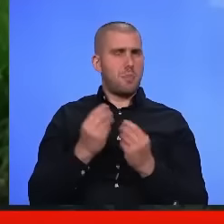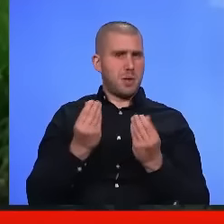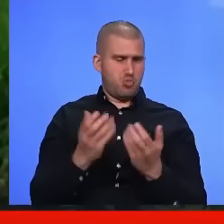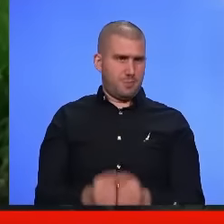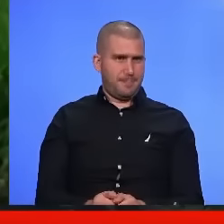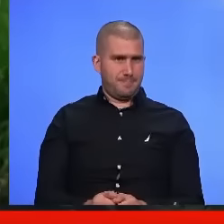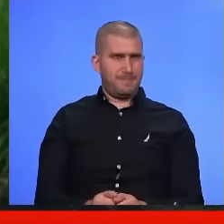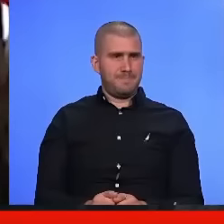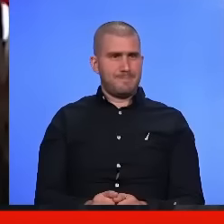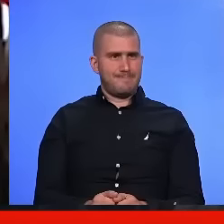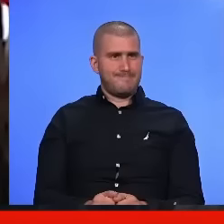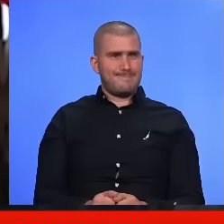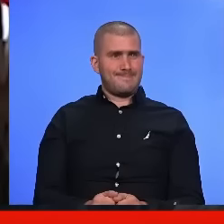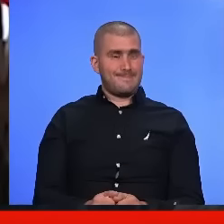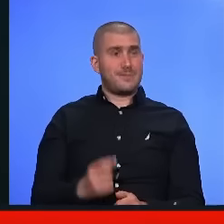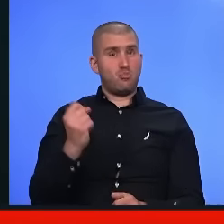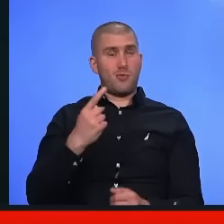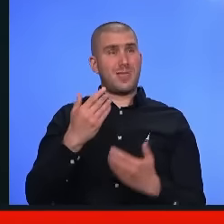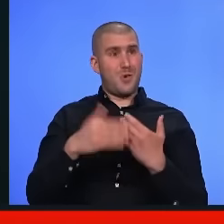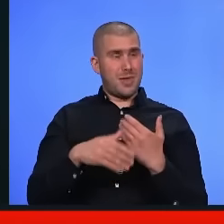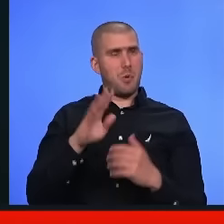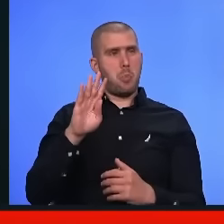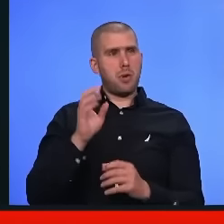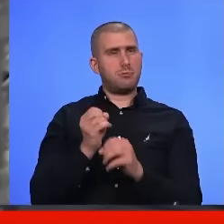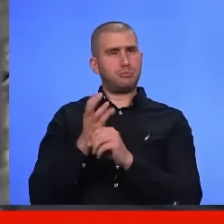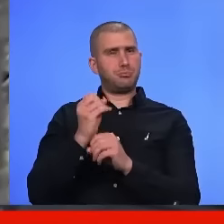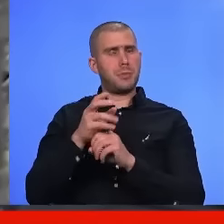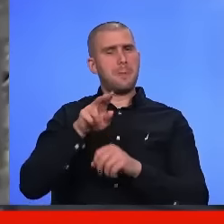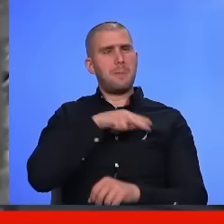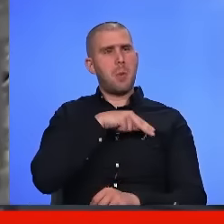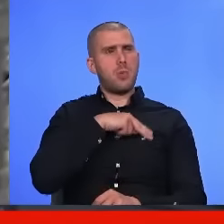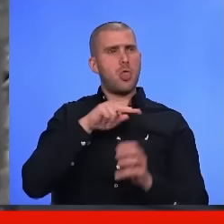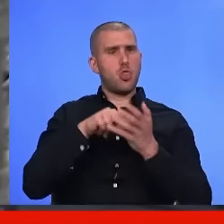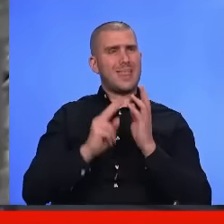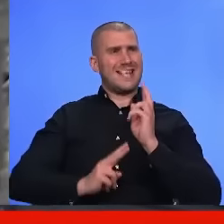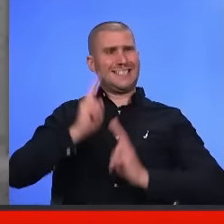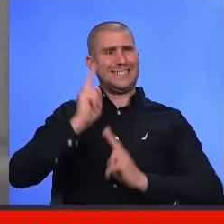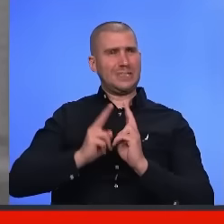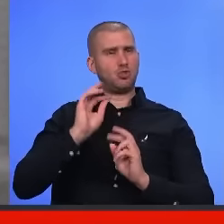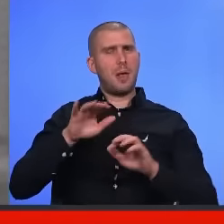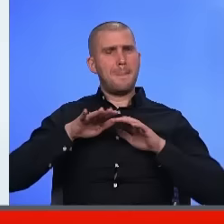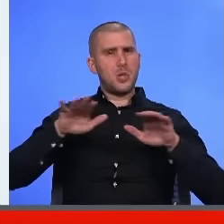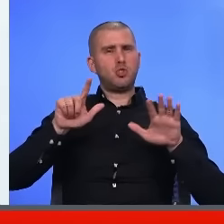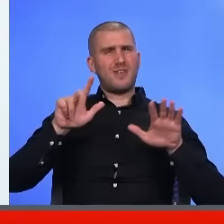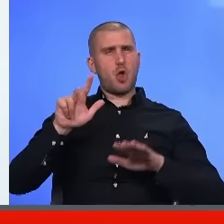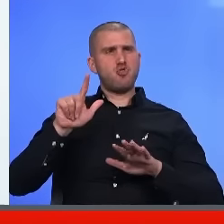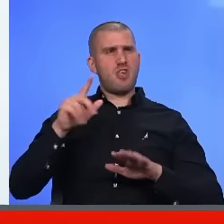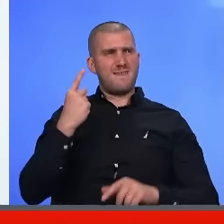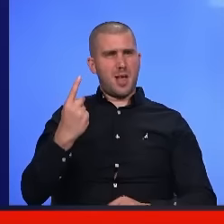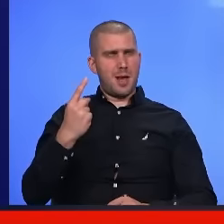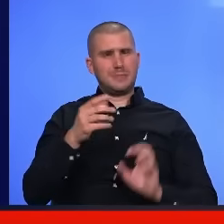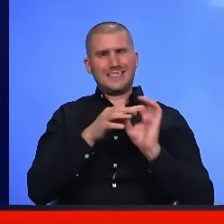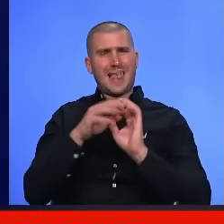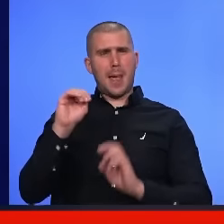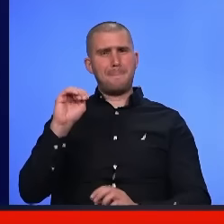אחרת. בשבועות האחרונים בואינג פיתרה את הממונה על תוכנית הייצור של מטוסי הבואינג 737 מסדרת